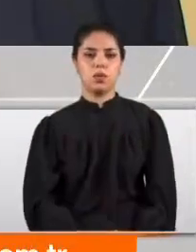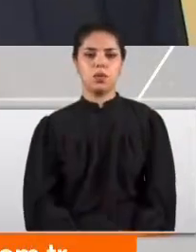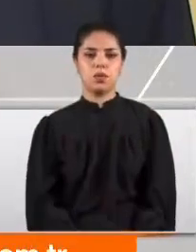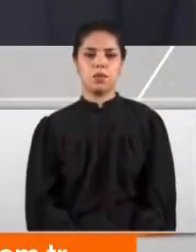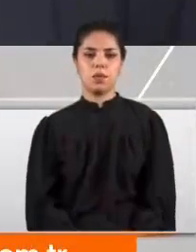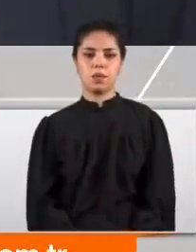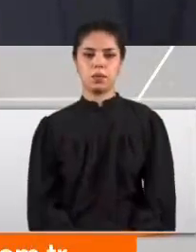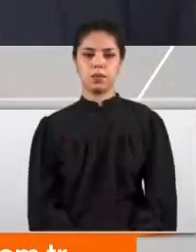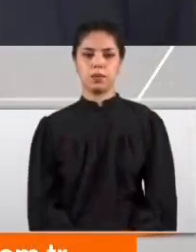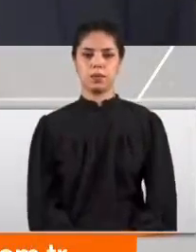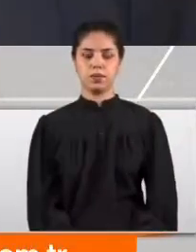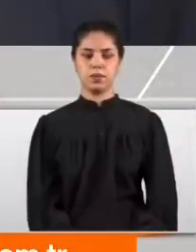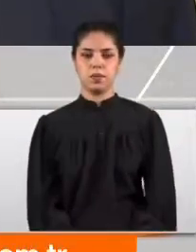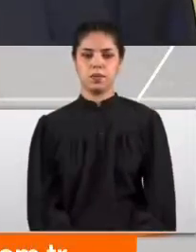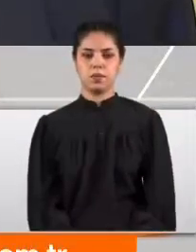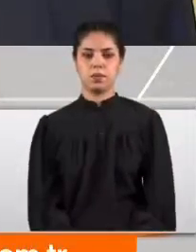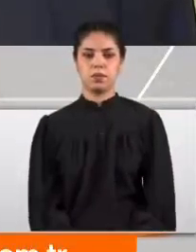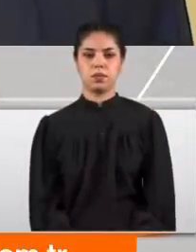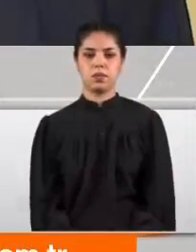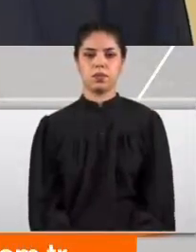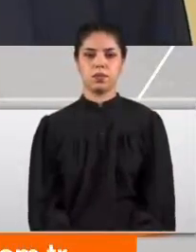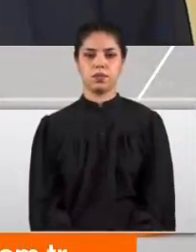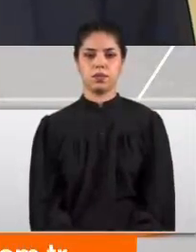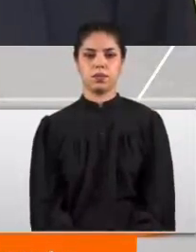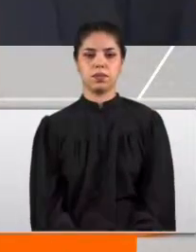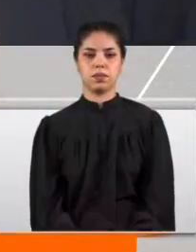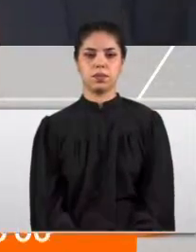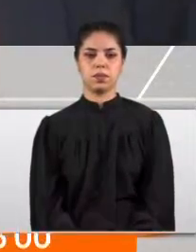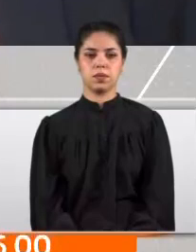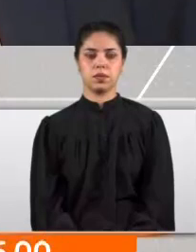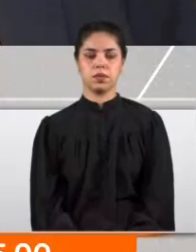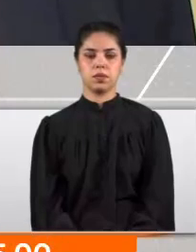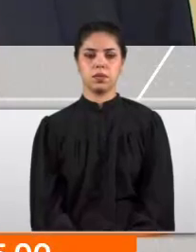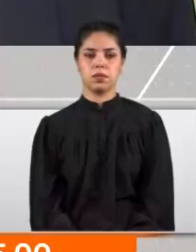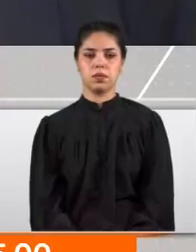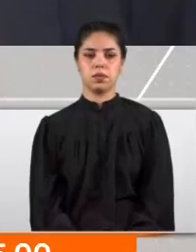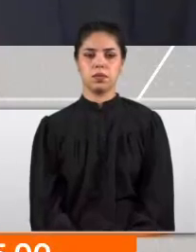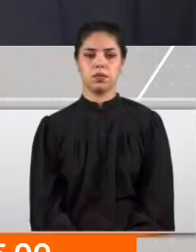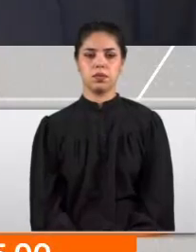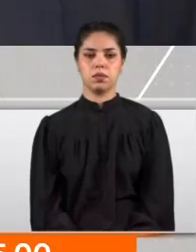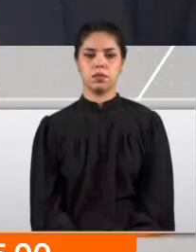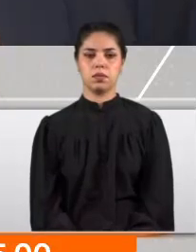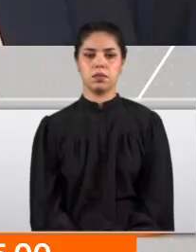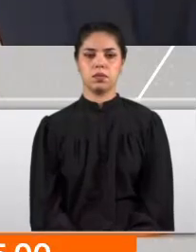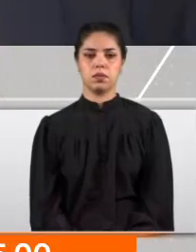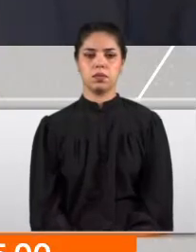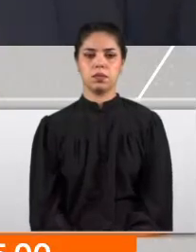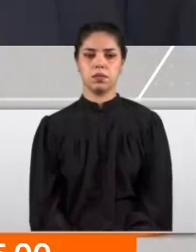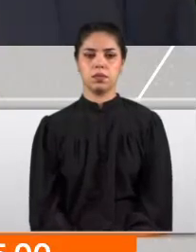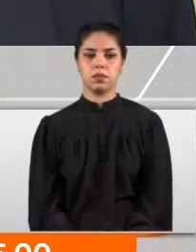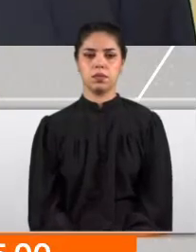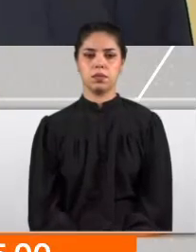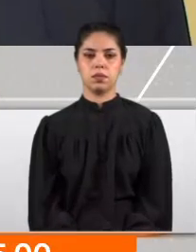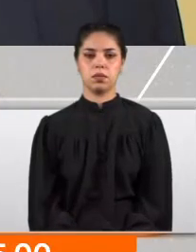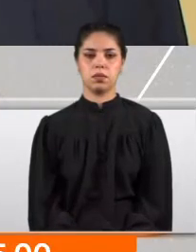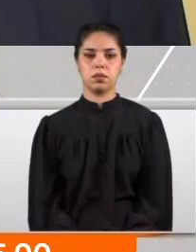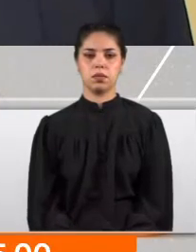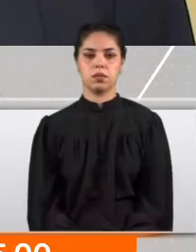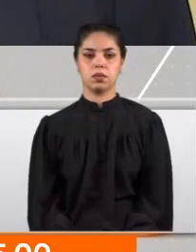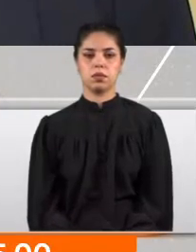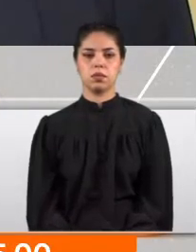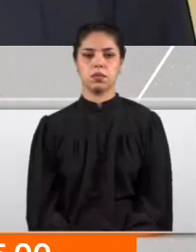ortaya objektif ve bilimsel bir sonuç da çıkar yani oraya gömülüp gömülmediği kişinin ortaya rahatlıkla konabilir ve böylece hem hukuk